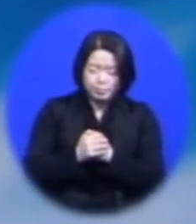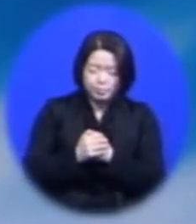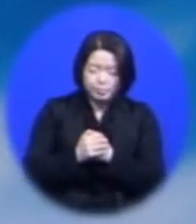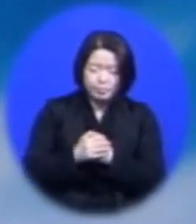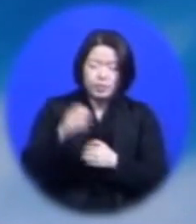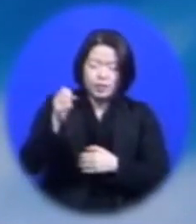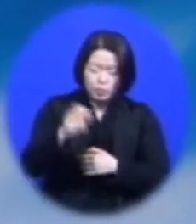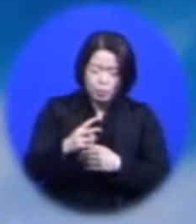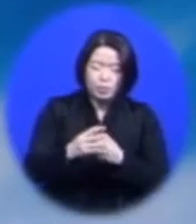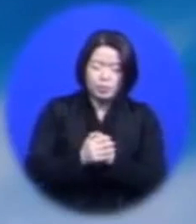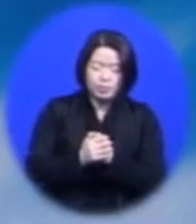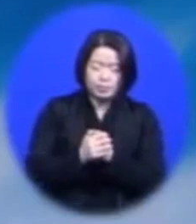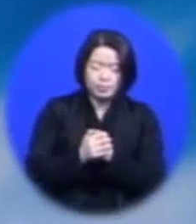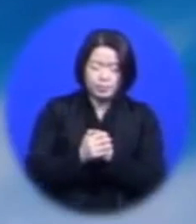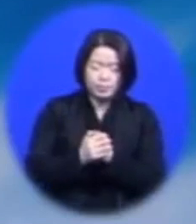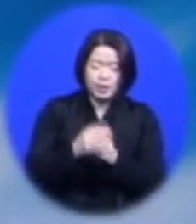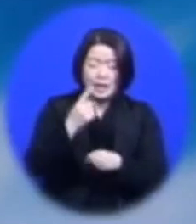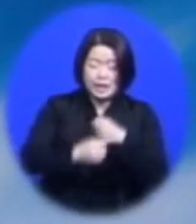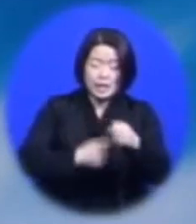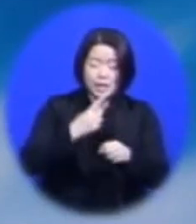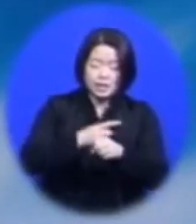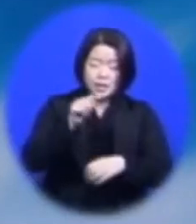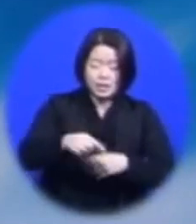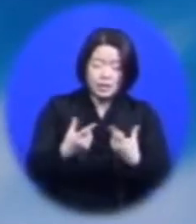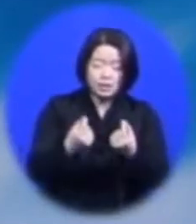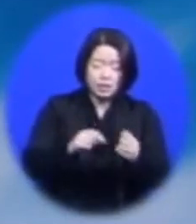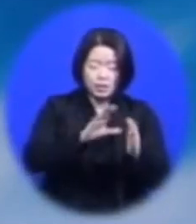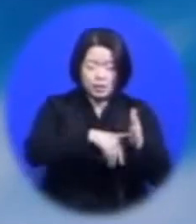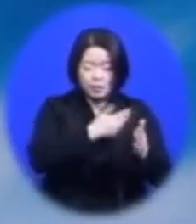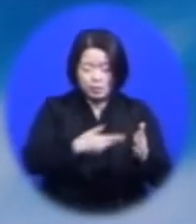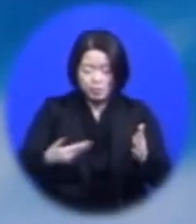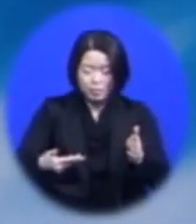또 한 해가 이렇게 지나갑니다.